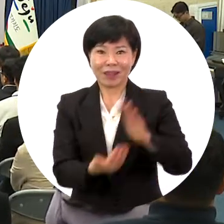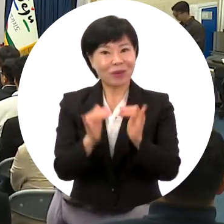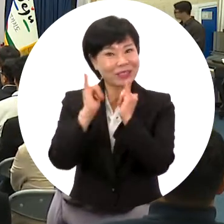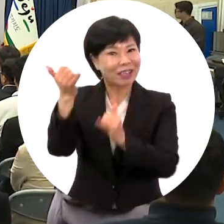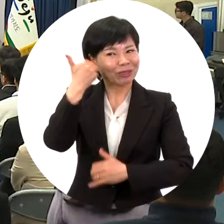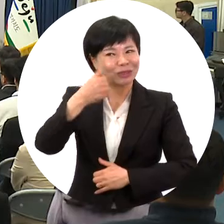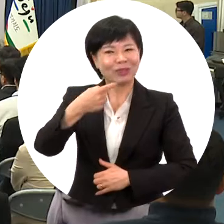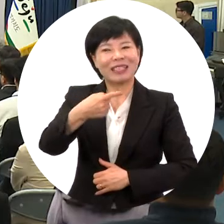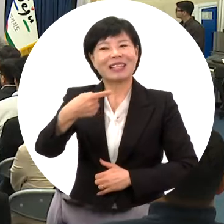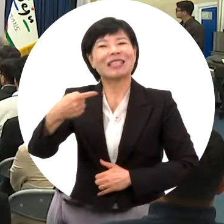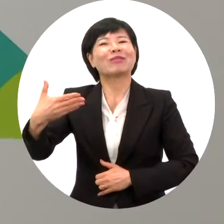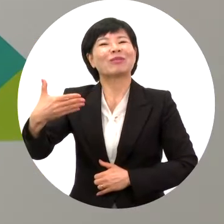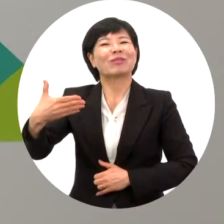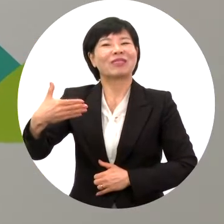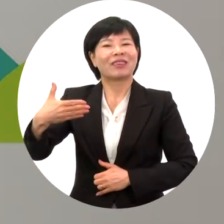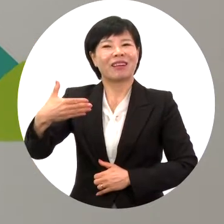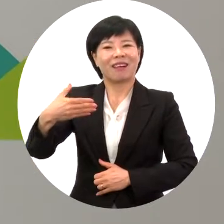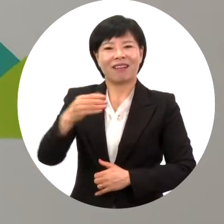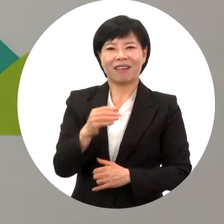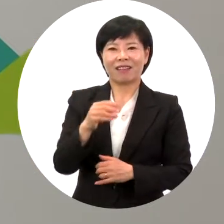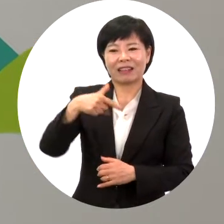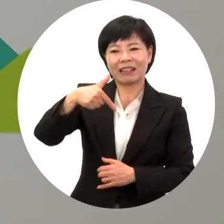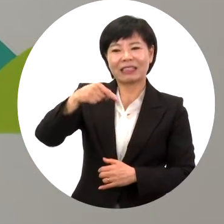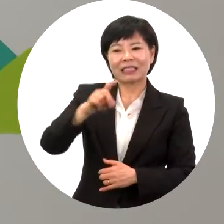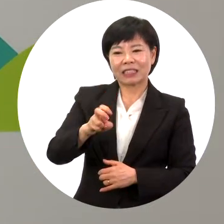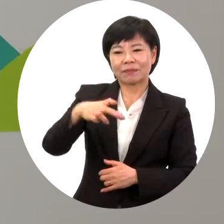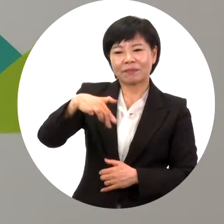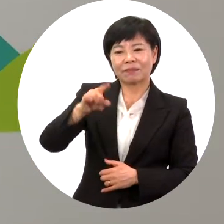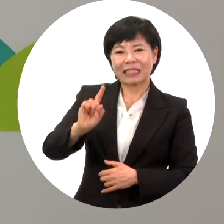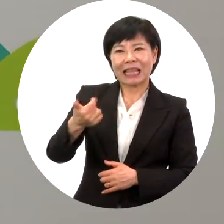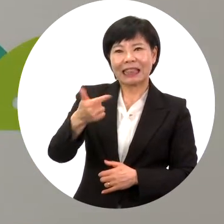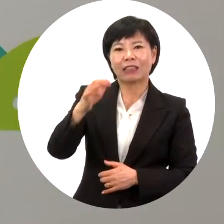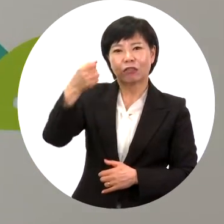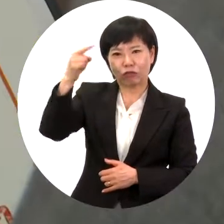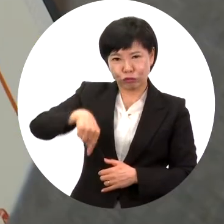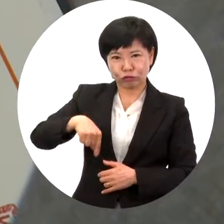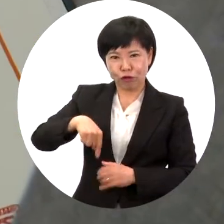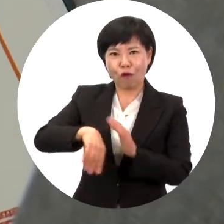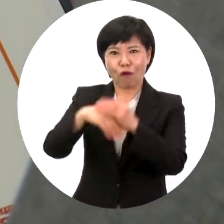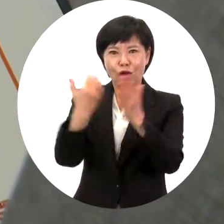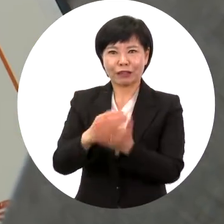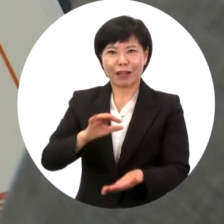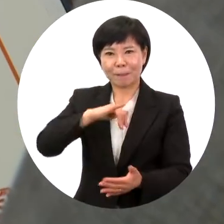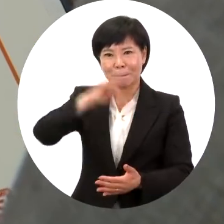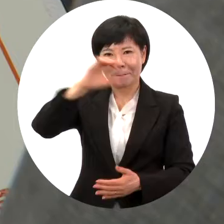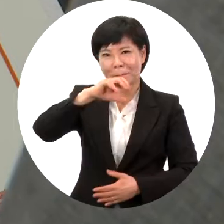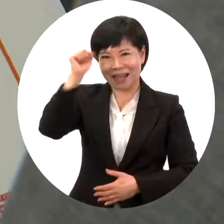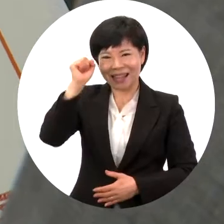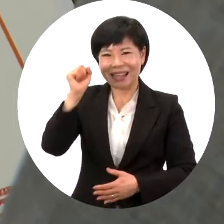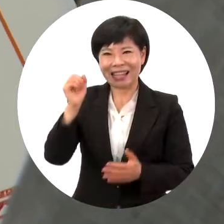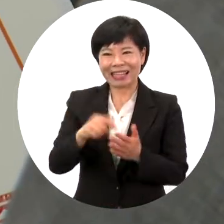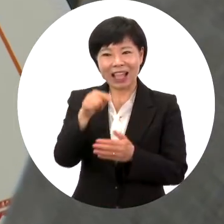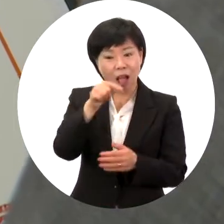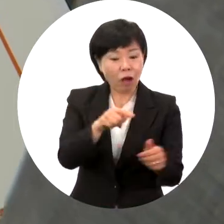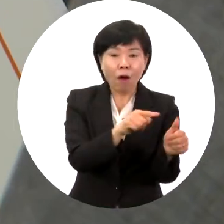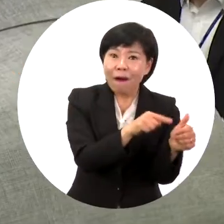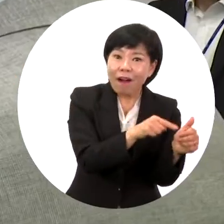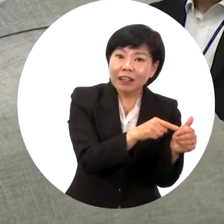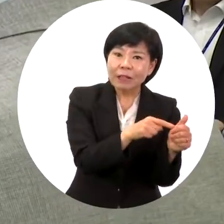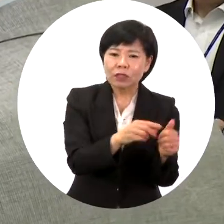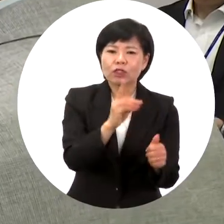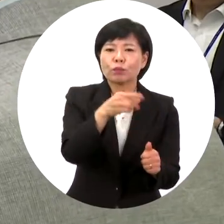최우수상은 서부 소방서 예방 구조과 김찬호 소방장의 안전에 챗GPT를 더하다가 차지했습니다. 김